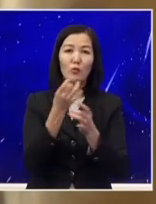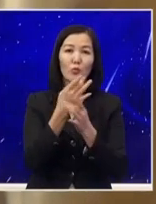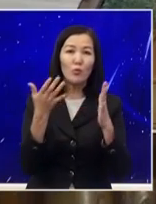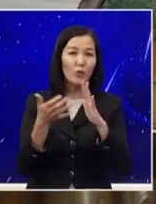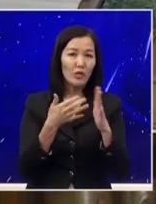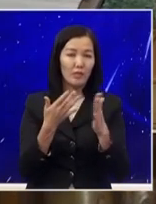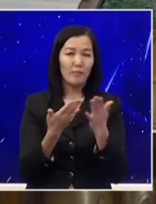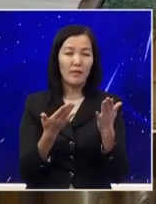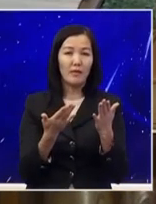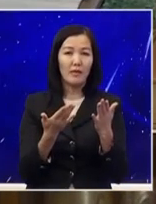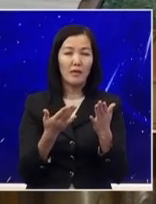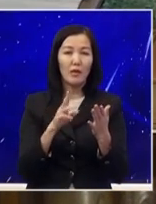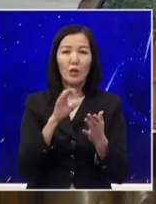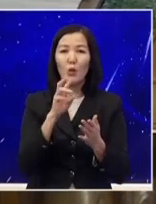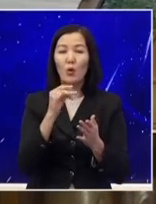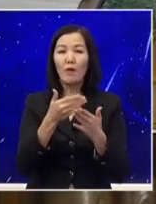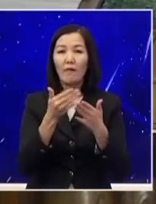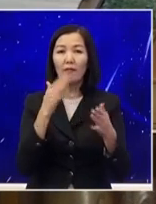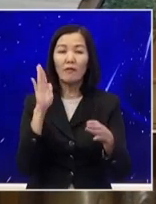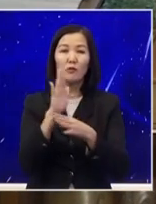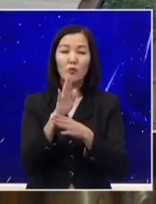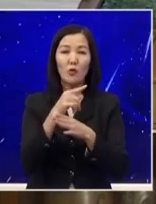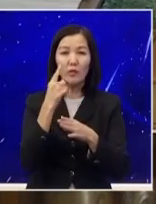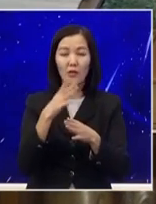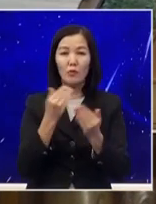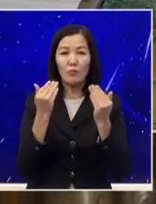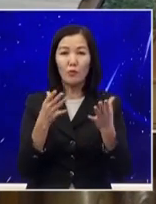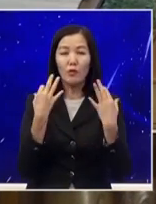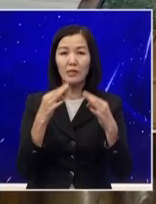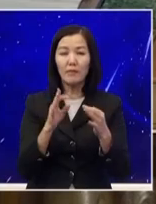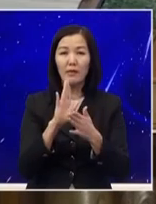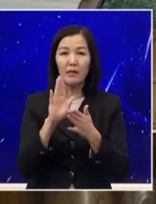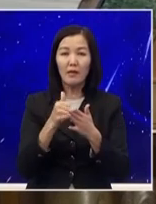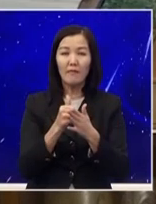жатыр. Қасым Жомарт Тоқаев оны айтты ғой. Бүгінгі демократияның жауы